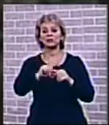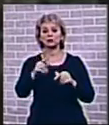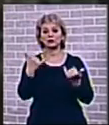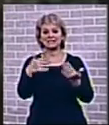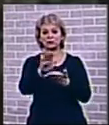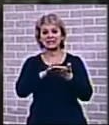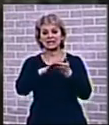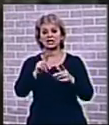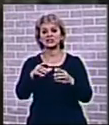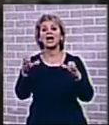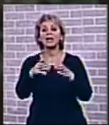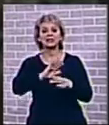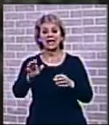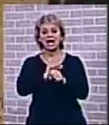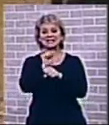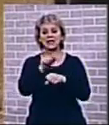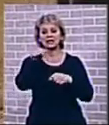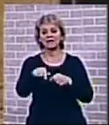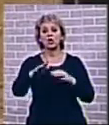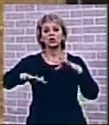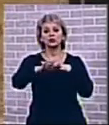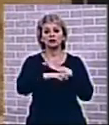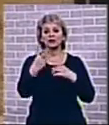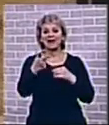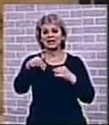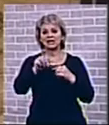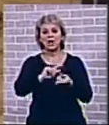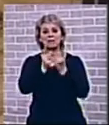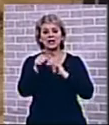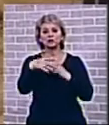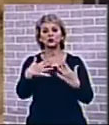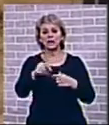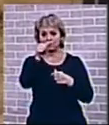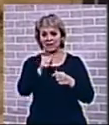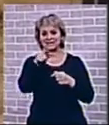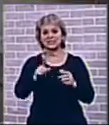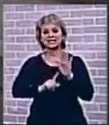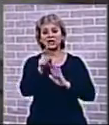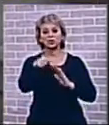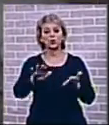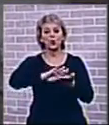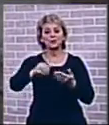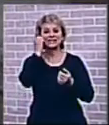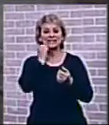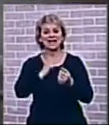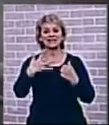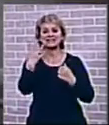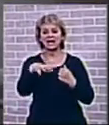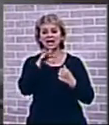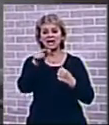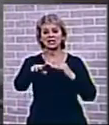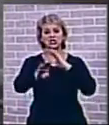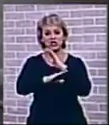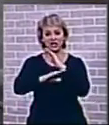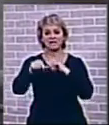сегодня заявочная кампания, она не останавливалась. Двор в 2 гектара преображают уже месяц. Для начала убрали старые 40-летние